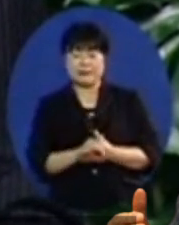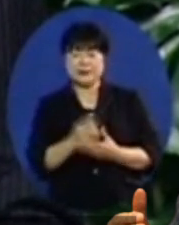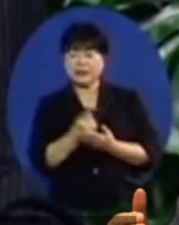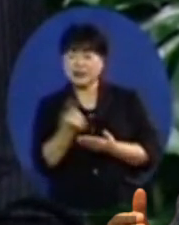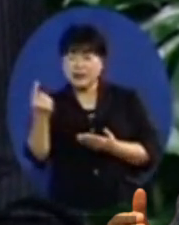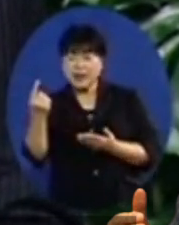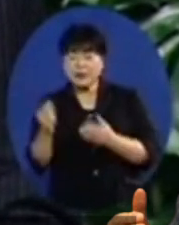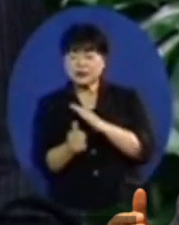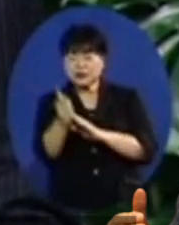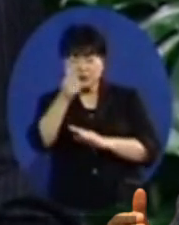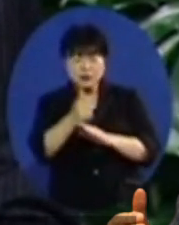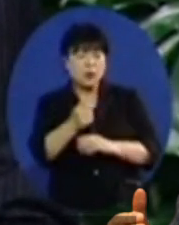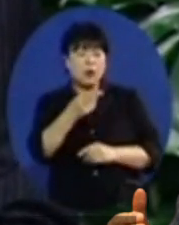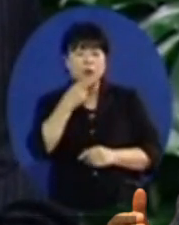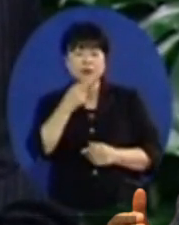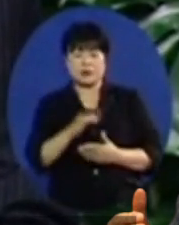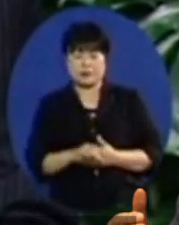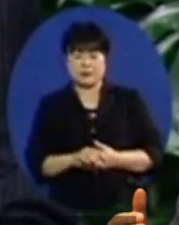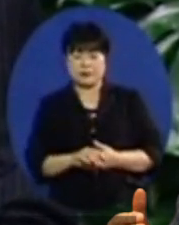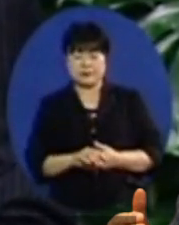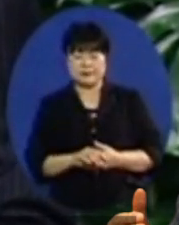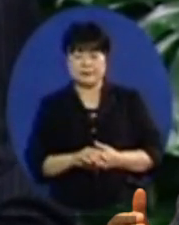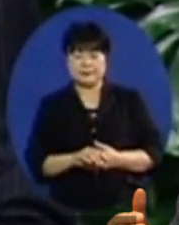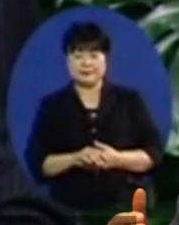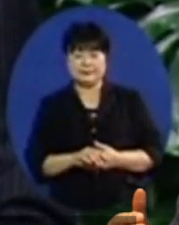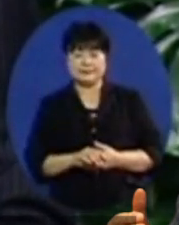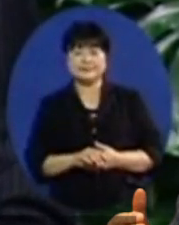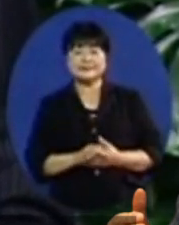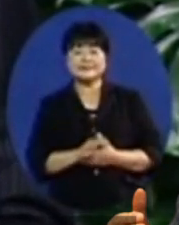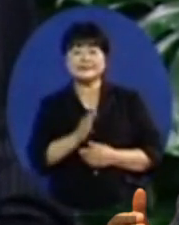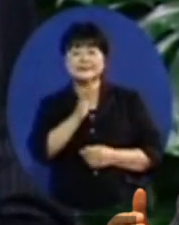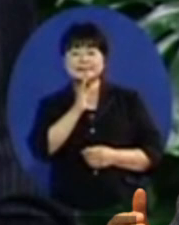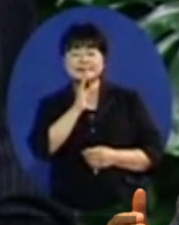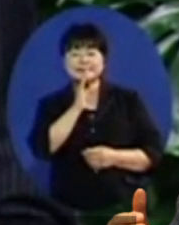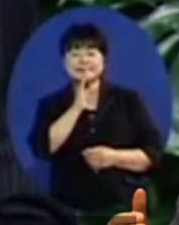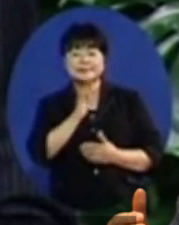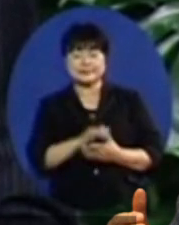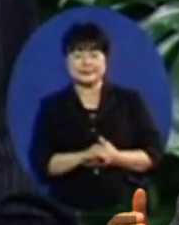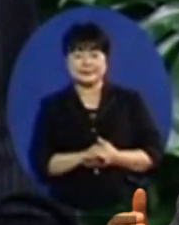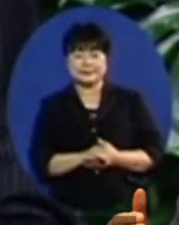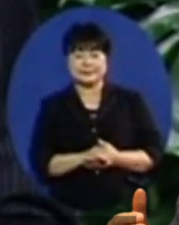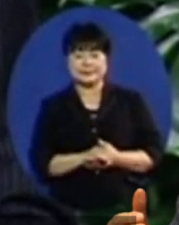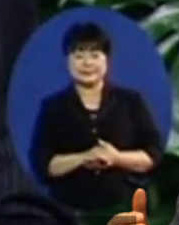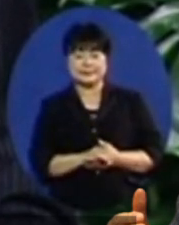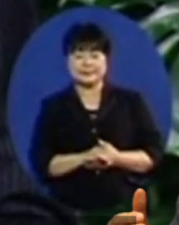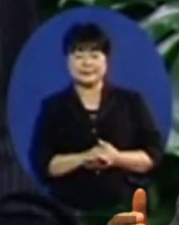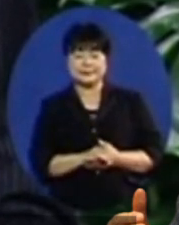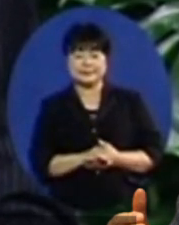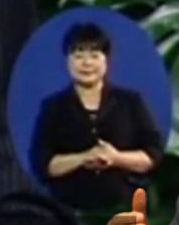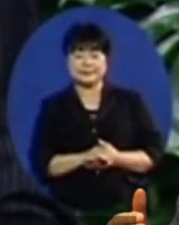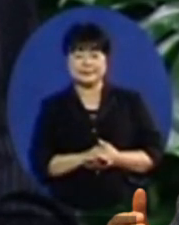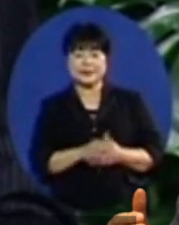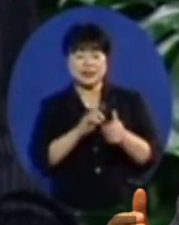성공이 나오지 않습니다. 우연히 오지 않아요. 그런데 그는